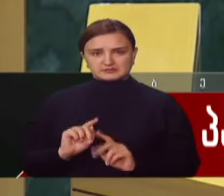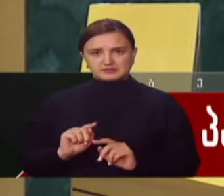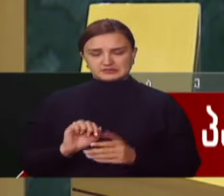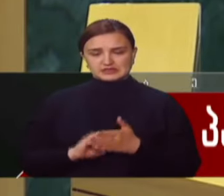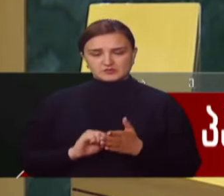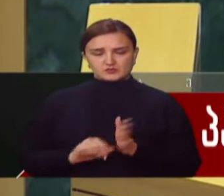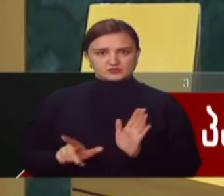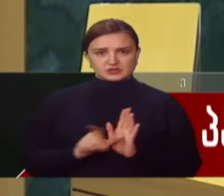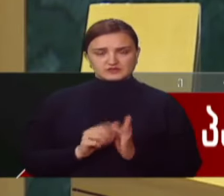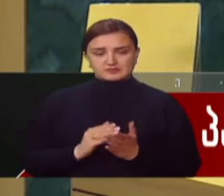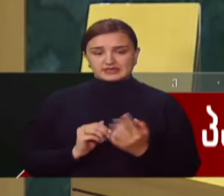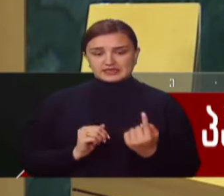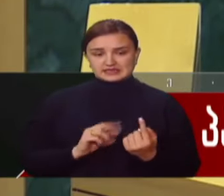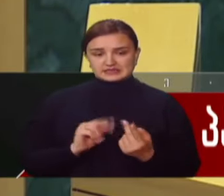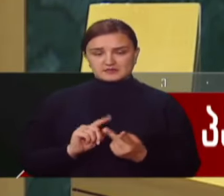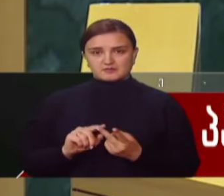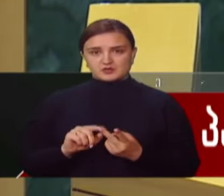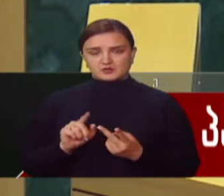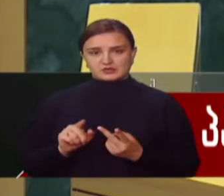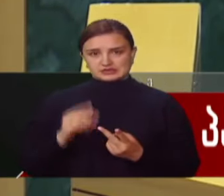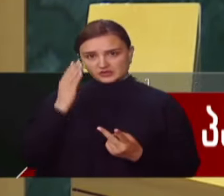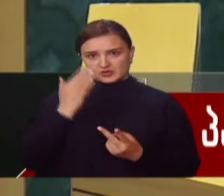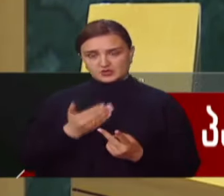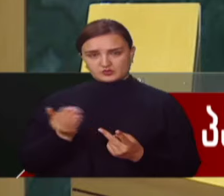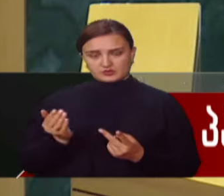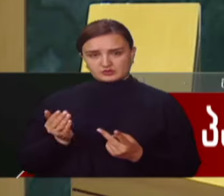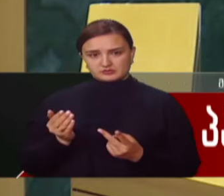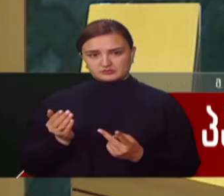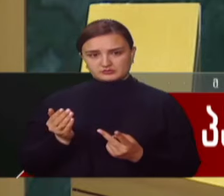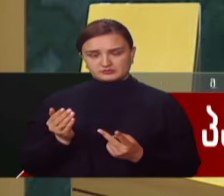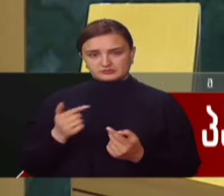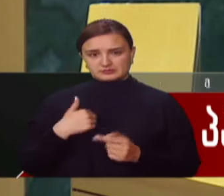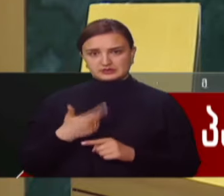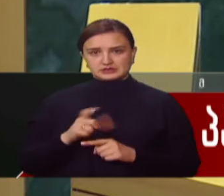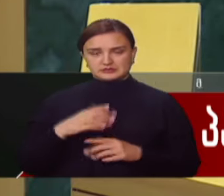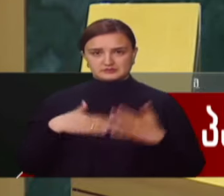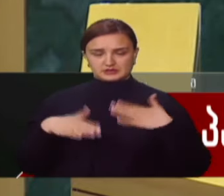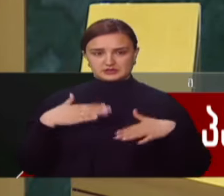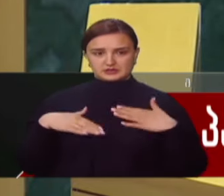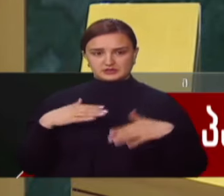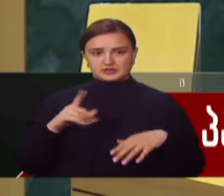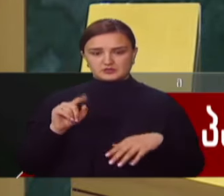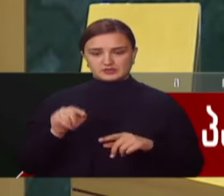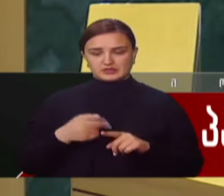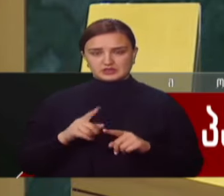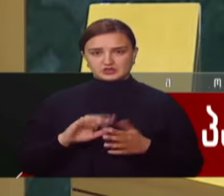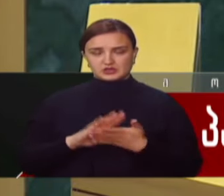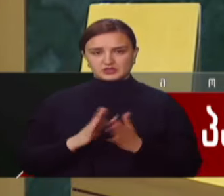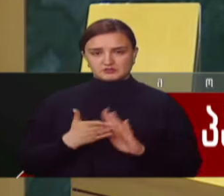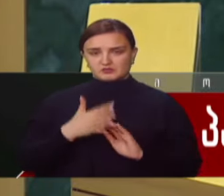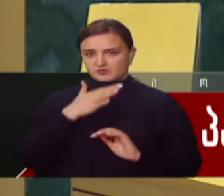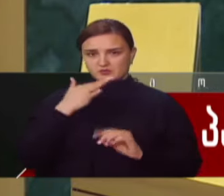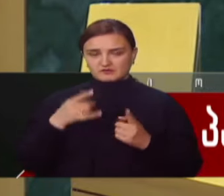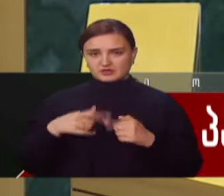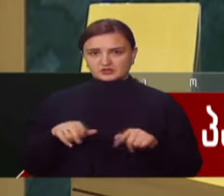saputul tuteus, erts, da meore sa zugadoebas. Medalian Miharia, რო ეს შეთანხმება